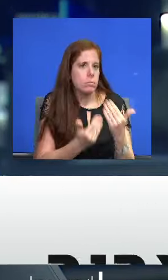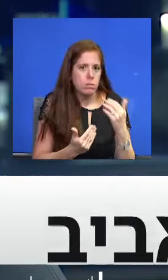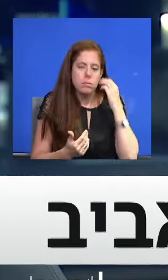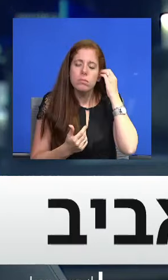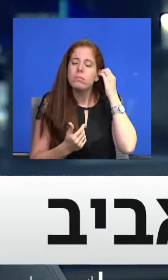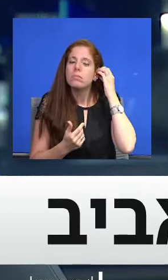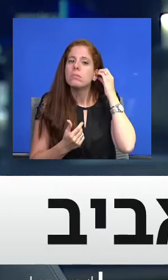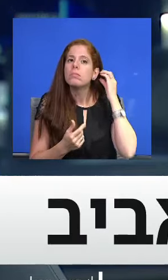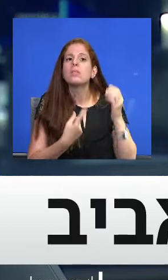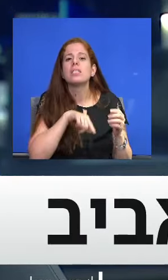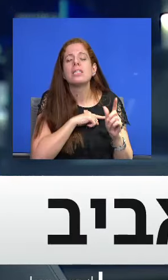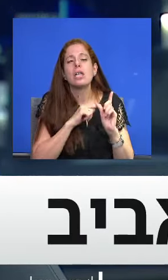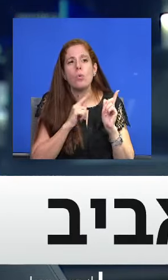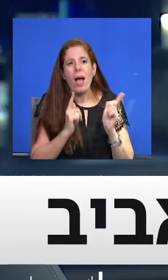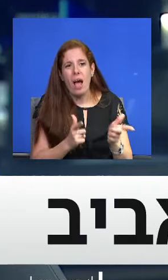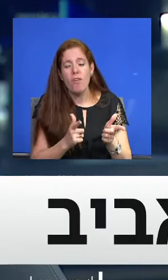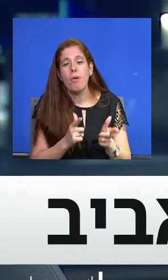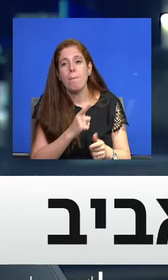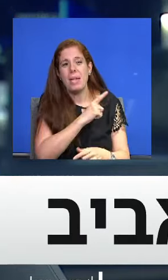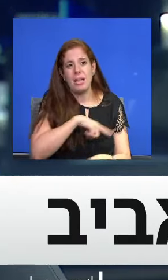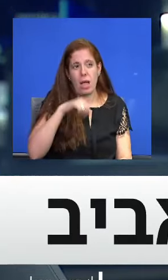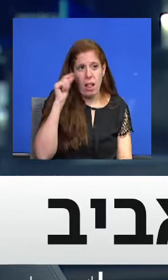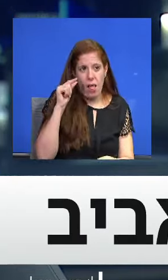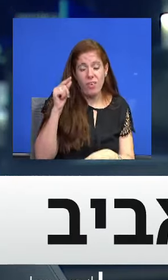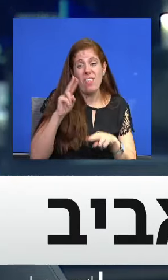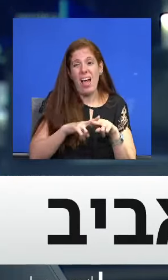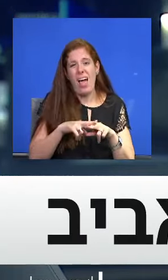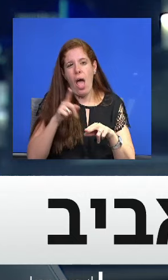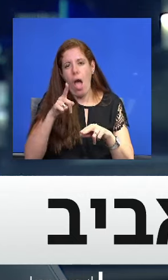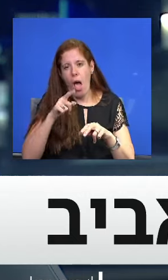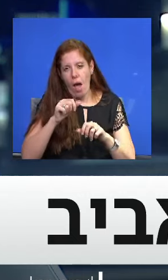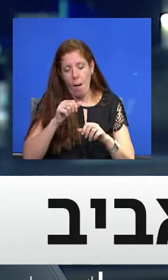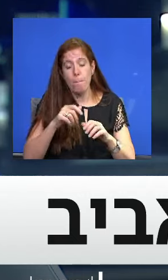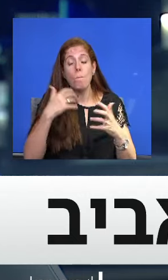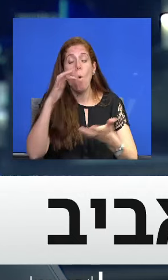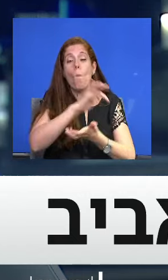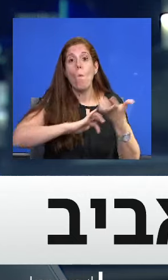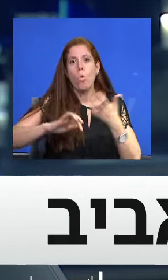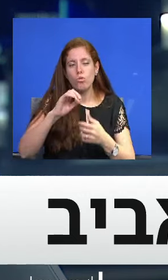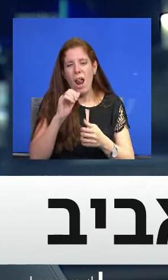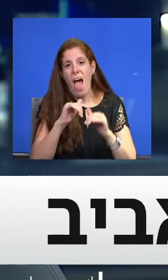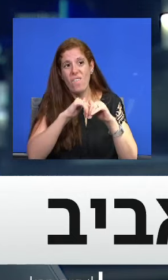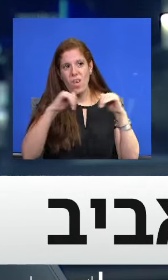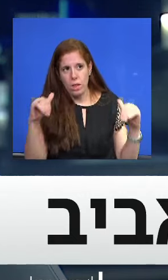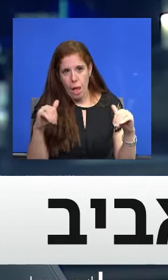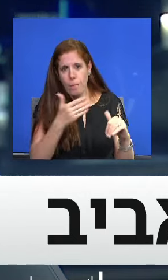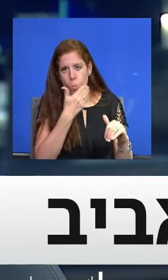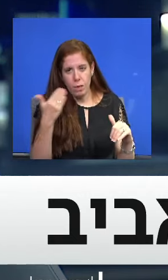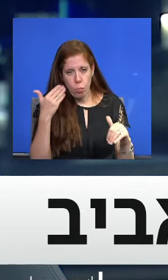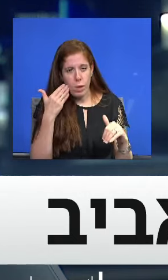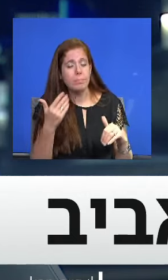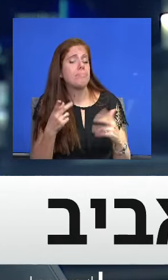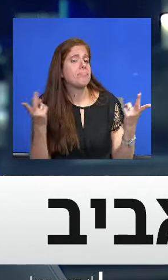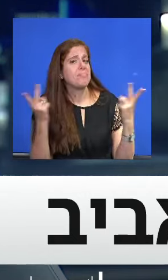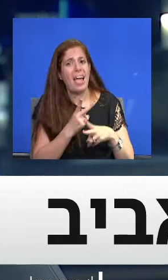בין ארגון ראש יהודי לעיריית תל אביב, אחרי מהומות ההפרדה ביום הכיפורים, הדיון בגישור התפוצץ, אין הסכמות